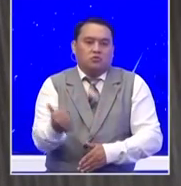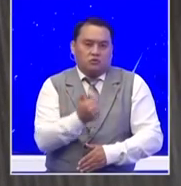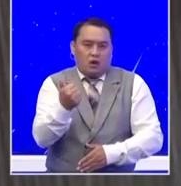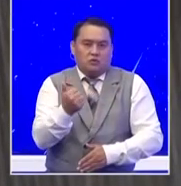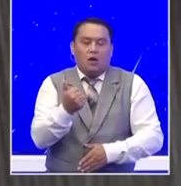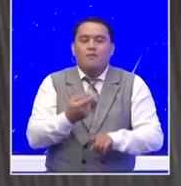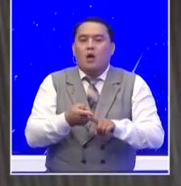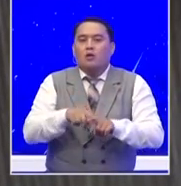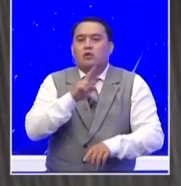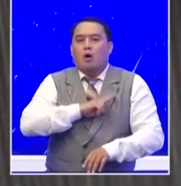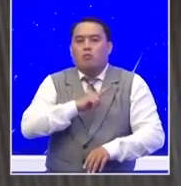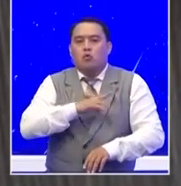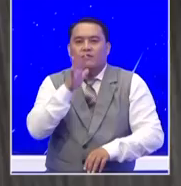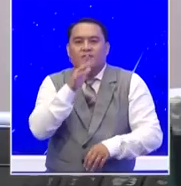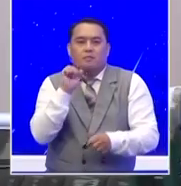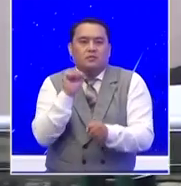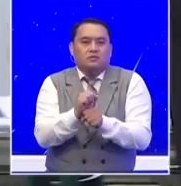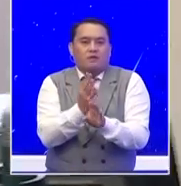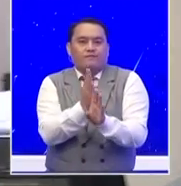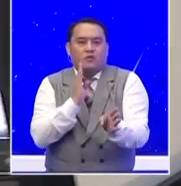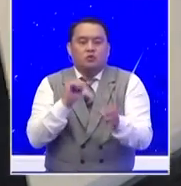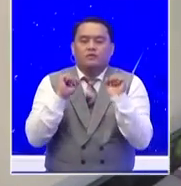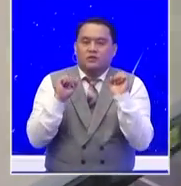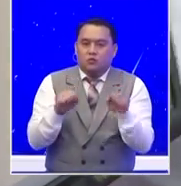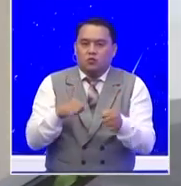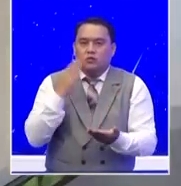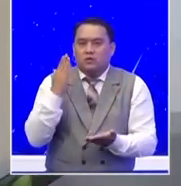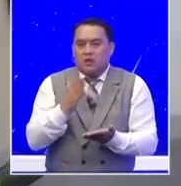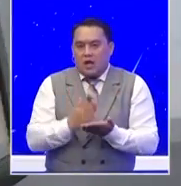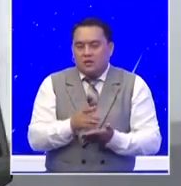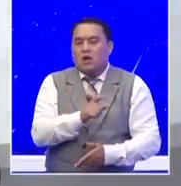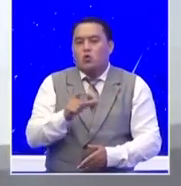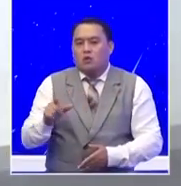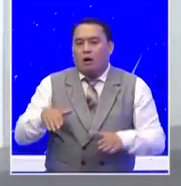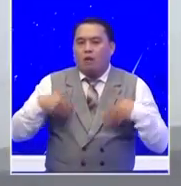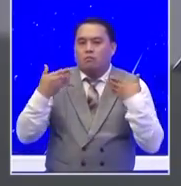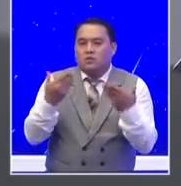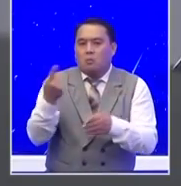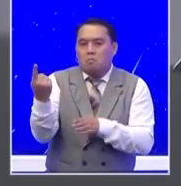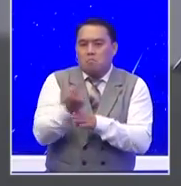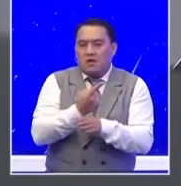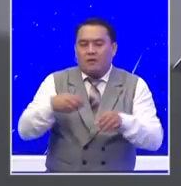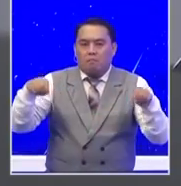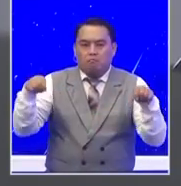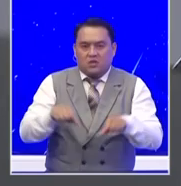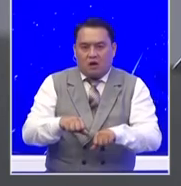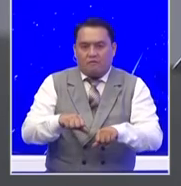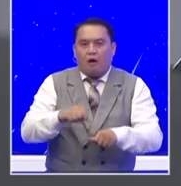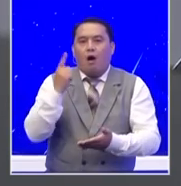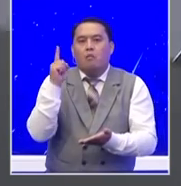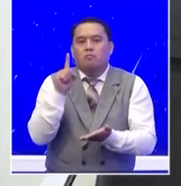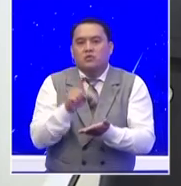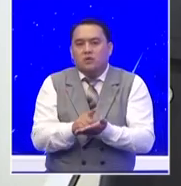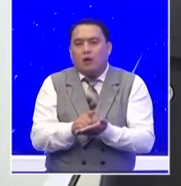Здесь также работает и бронь времени посещения. По словам специалистов учреждения, граждане, обратившиеся впервые за водительскими правами, в обязательном